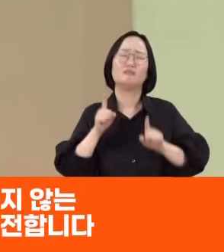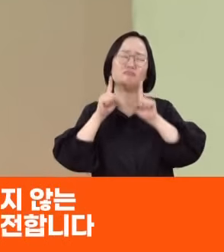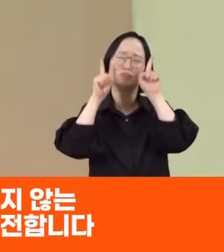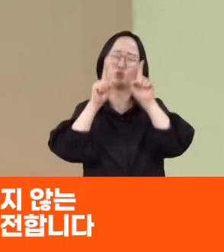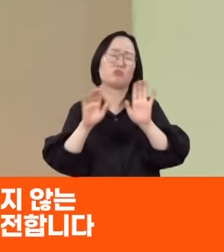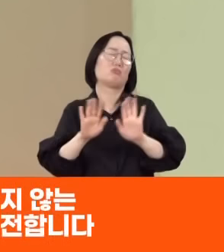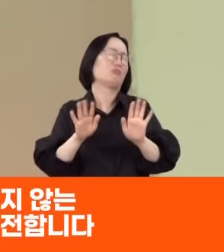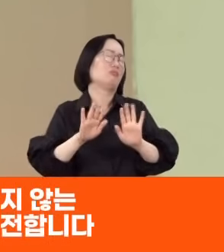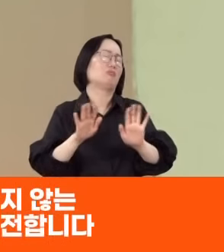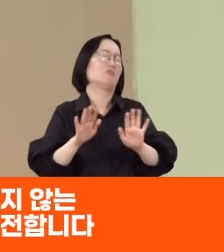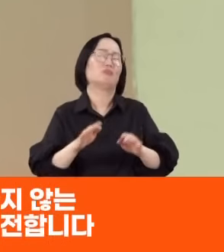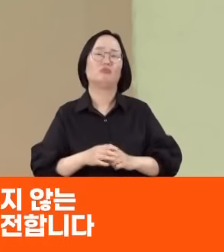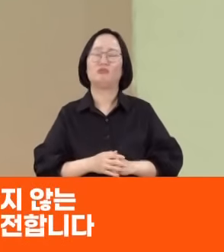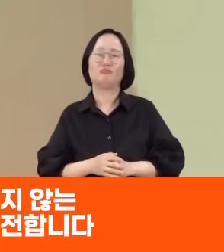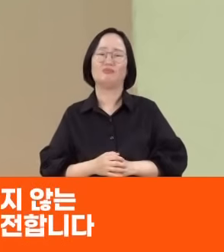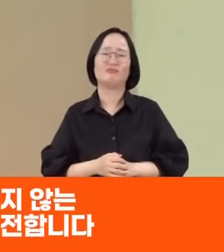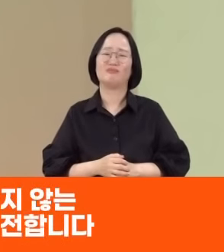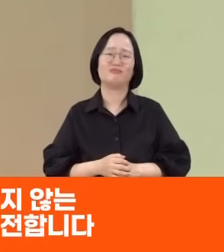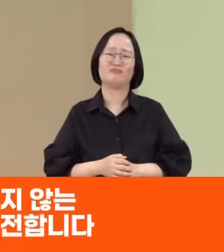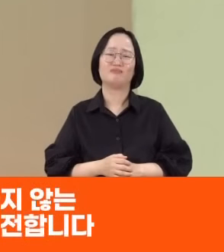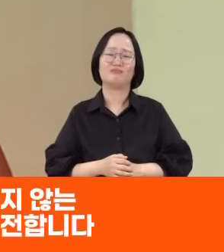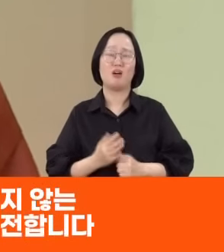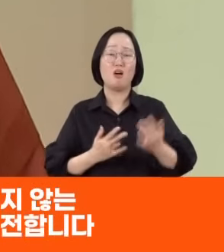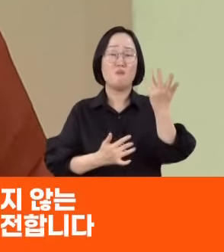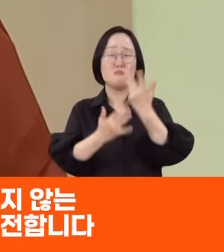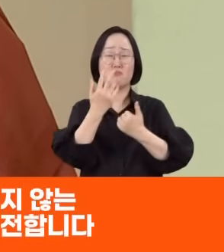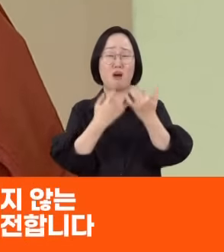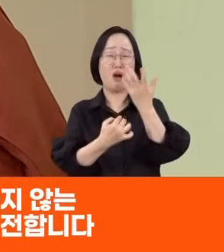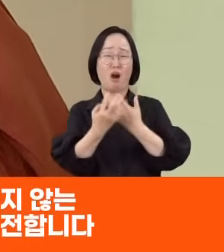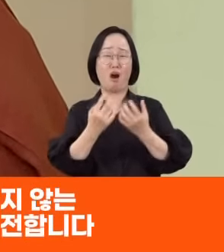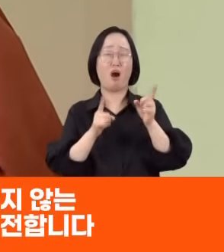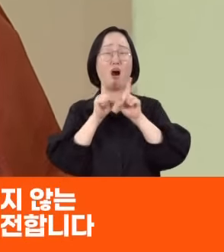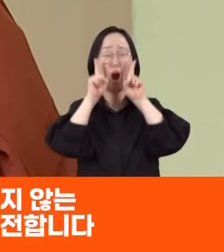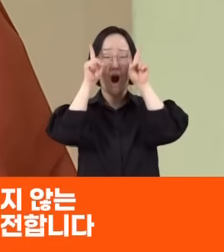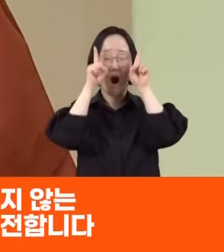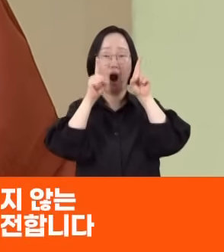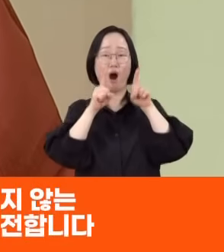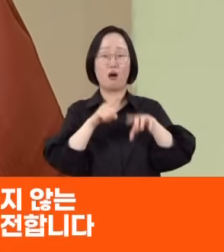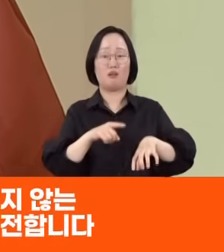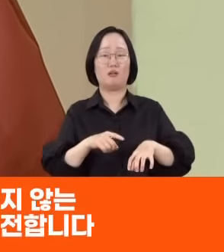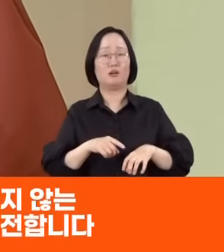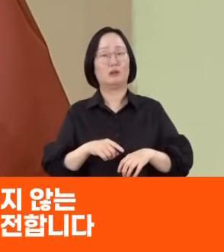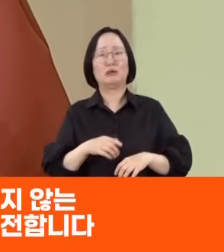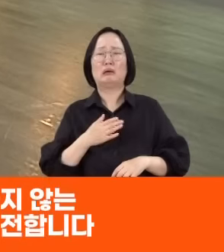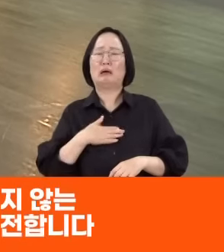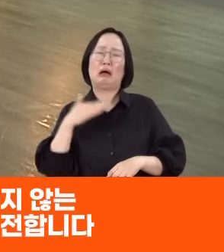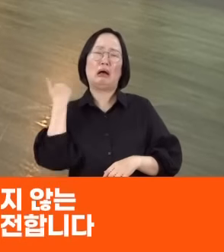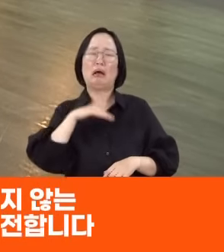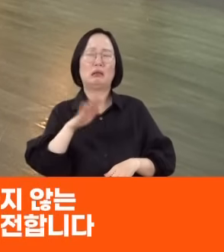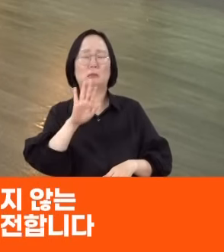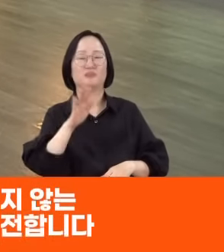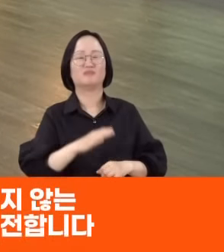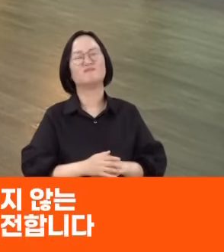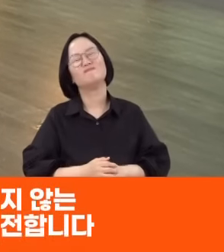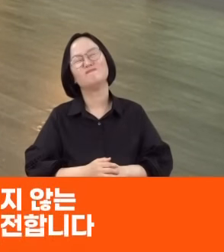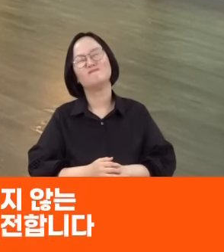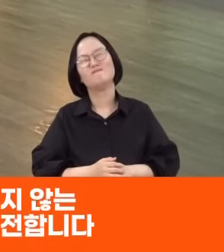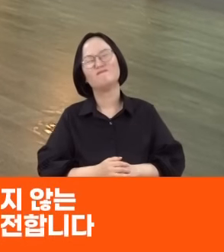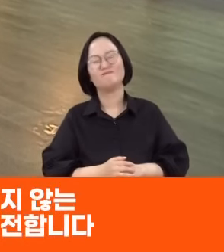뜨거운데 싫어해요 근데 지옥에 화탕 지옥에 가면 나 일주일 동안 어떻게 살으라고 이제 우스개로